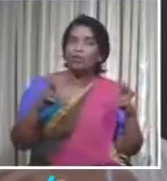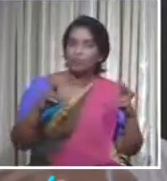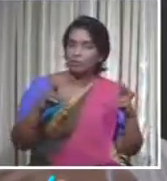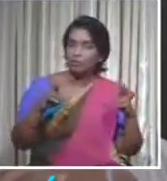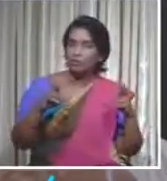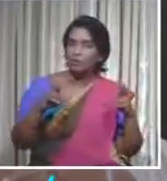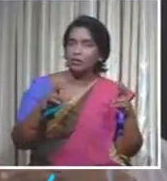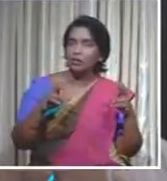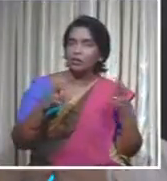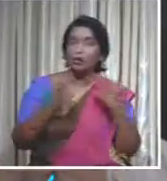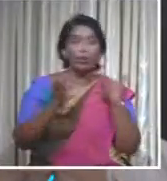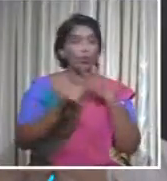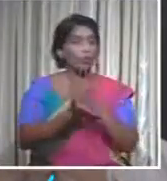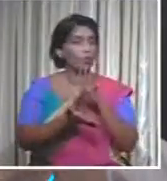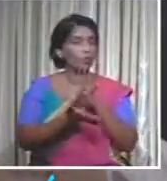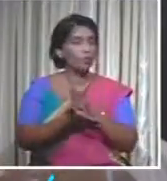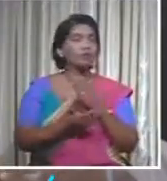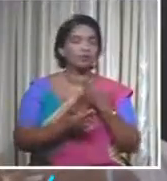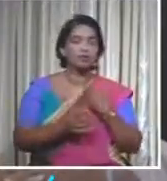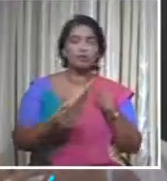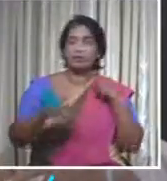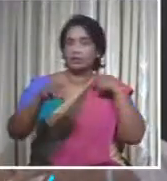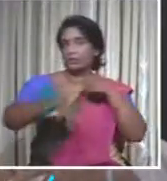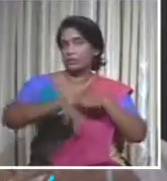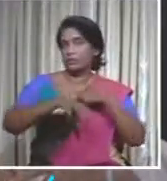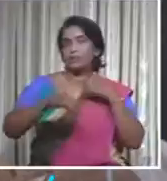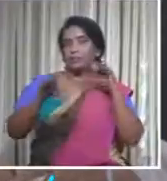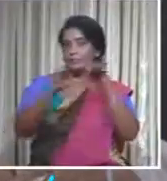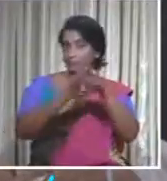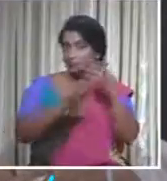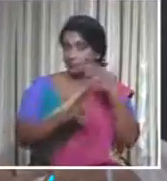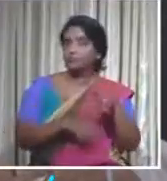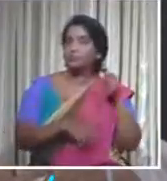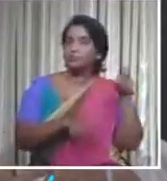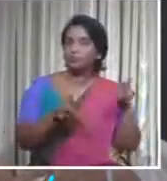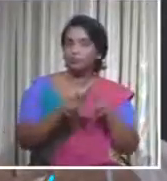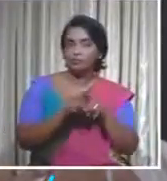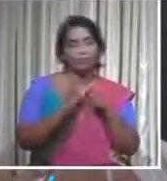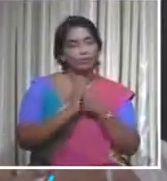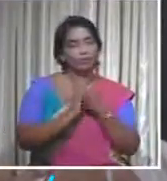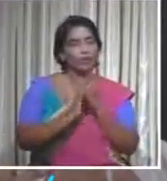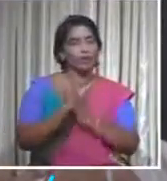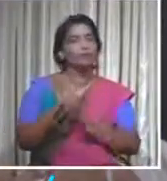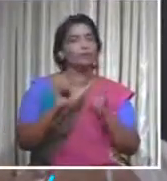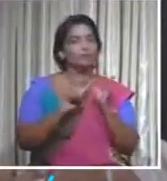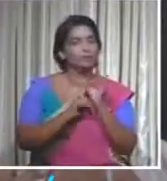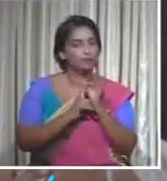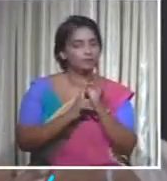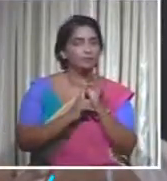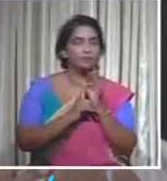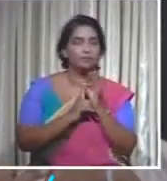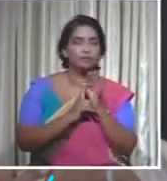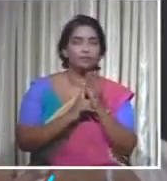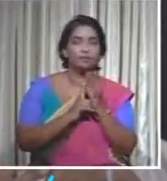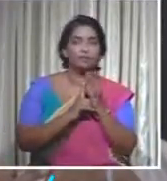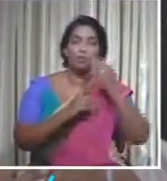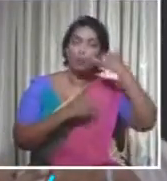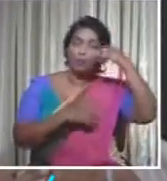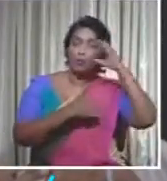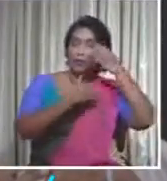तिरकालू नान से ना ने से आगे गौरव अमचरवे वउनिया मावट तिणकम